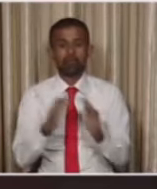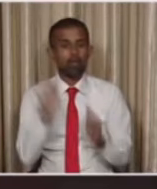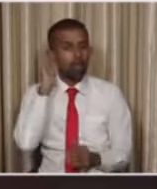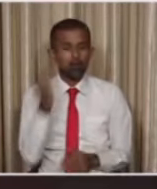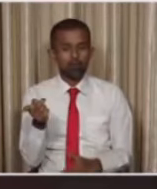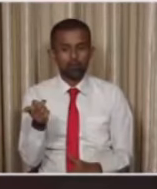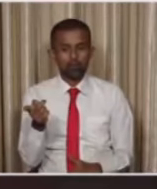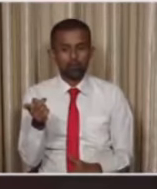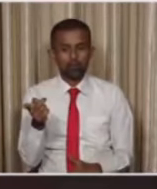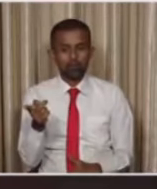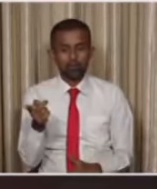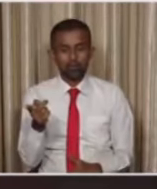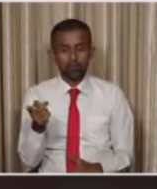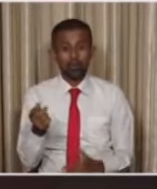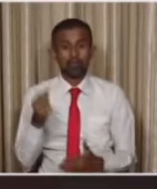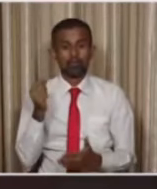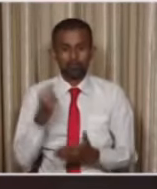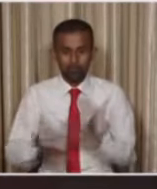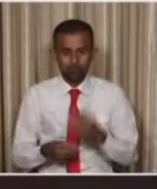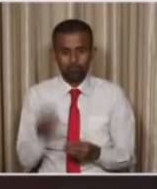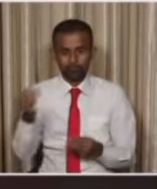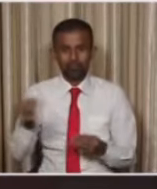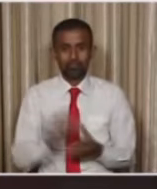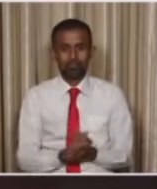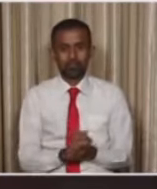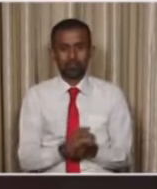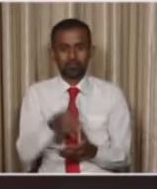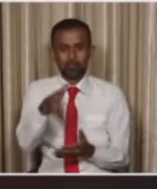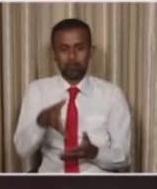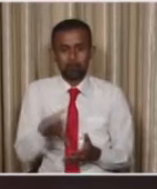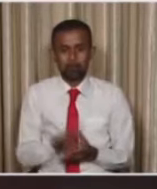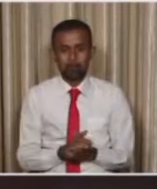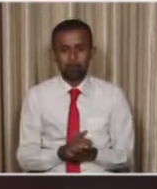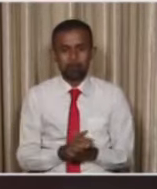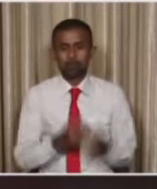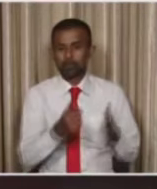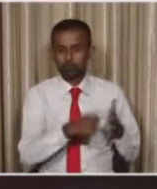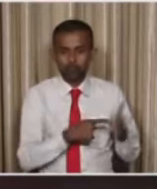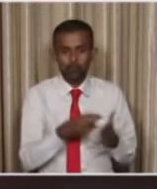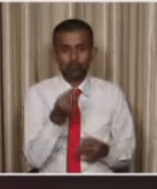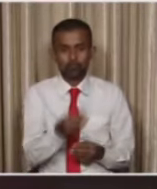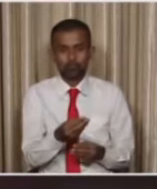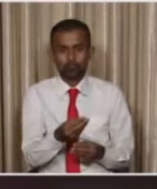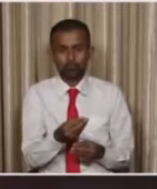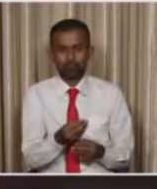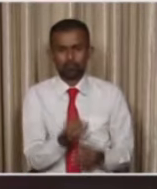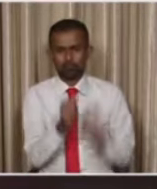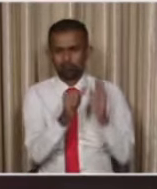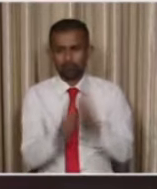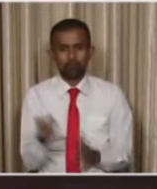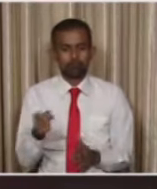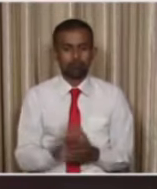කියෙන එක්ක අල්ලප ෙදර එකට පෙස්සං හනක රට මයින් අල්ලගෙන එක්ක ඉරිසියා කාරකන් කරනෙ එක්ක කුඩු ගේඩුවන් කර ටම